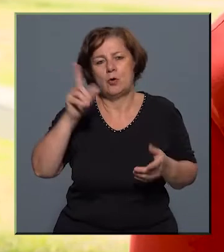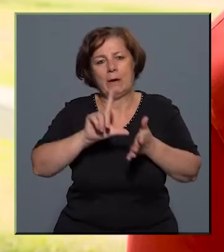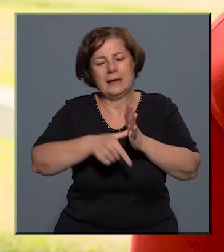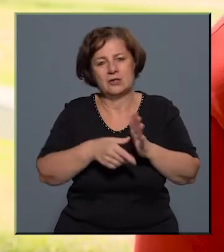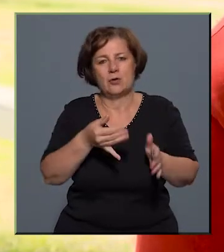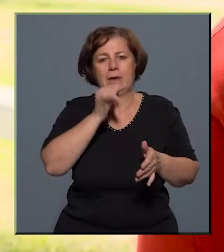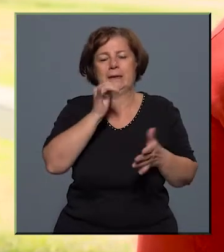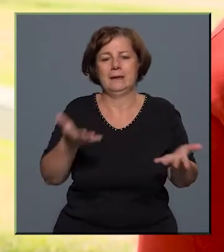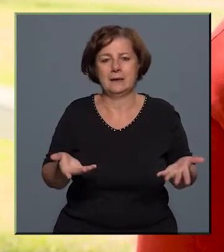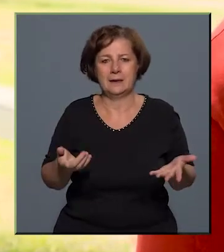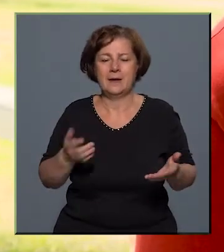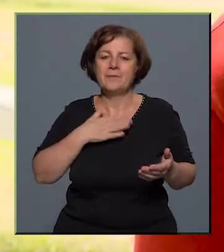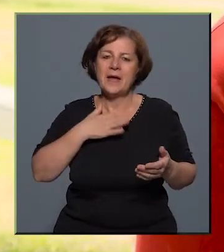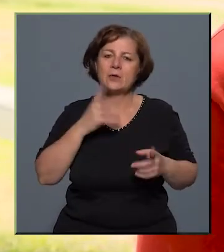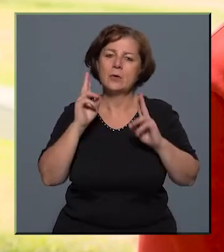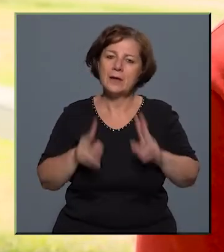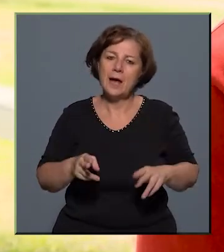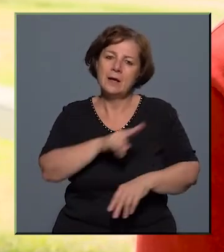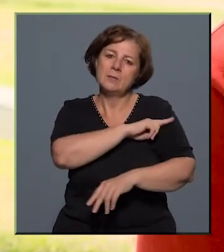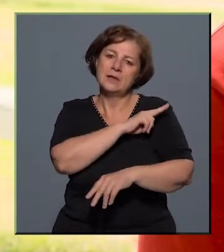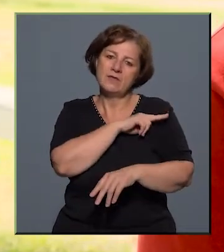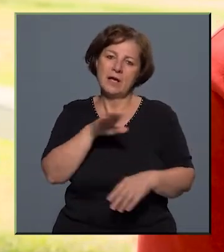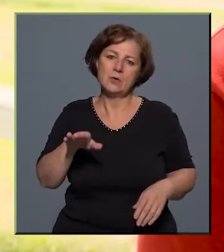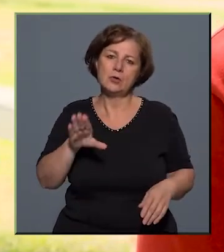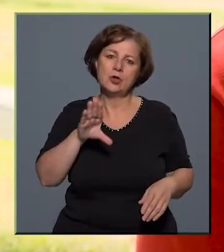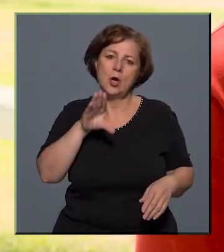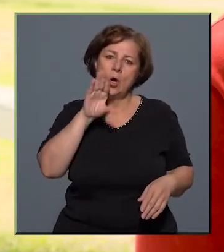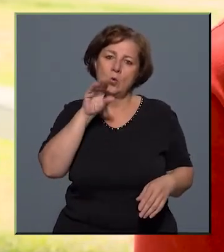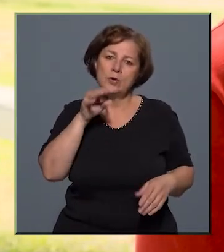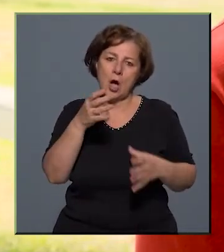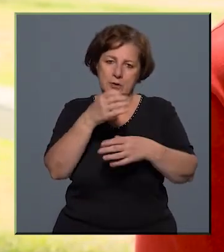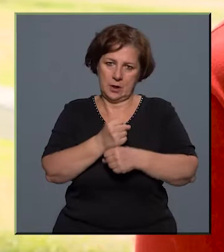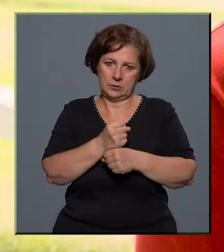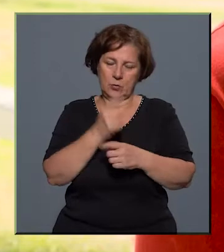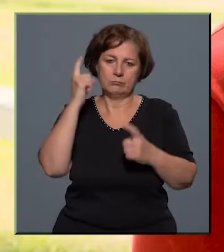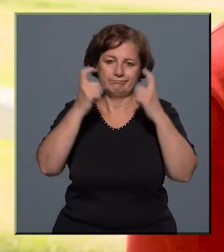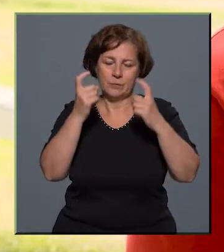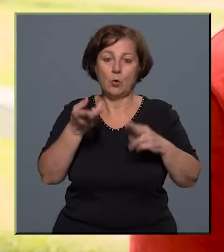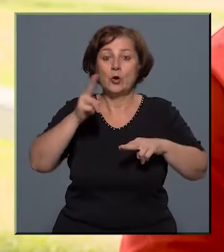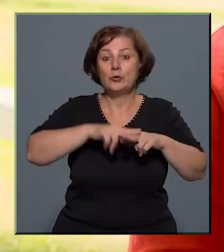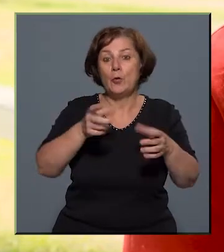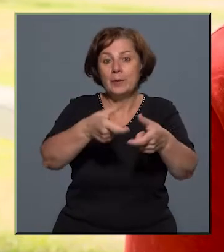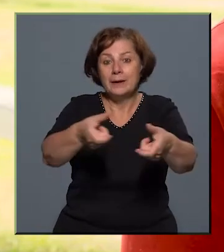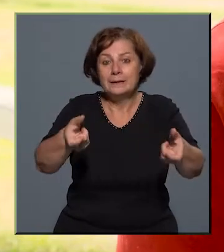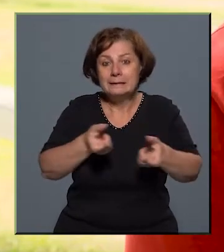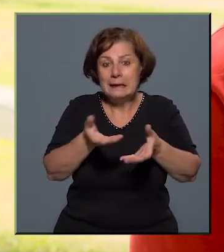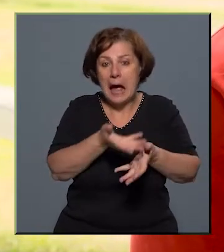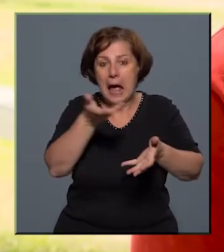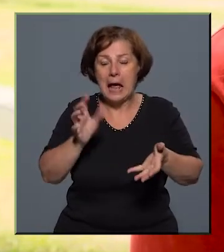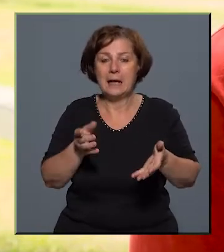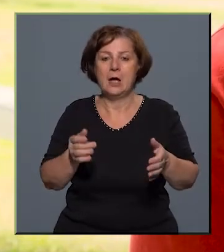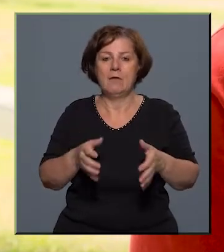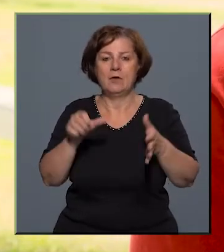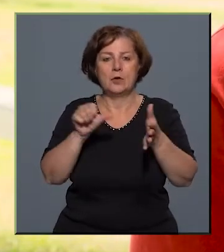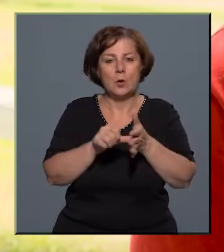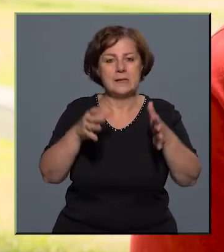hát akkor nem fog később tudni inni, ugye. Ezért nekünk kell, mint felelős kutyatartó, arról gondoskodni, hogy akár több tál, ba